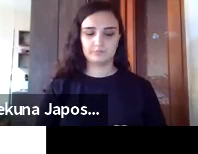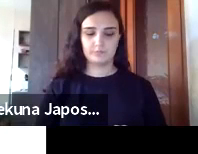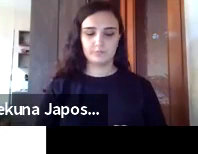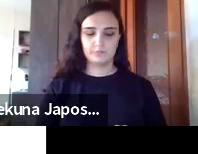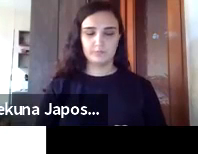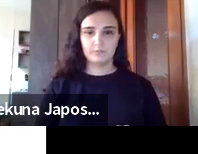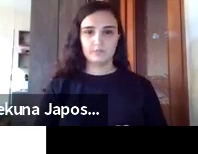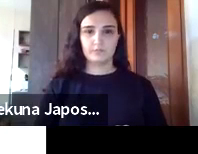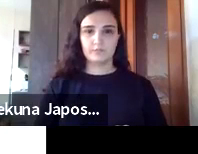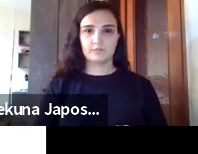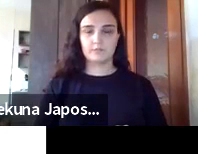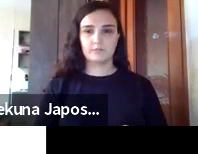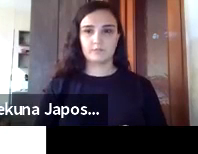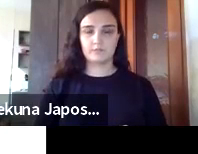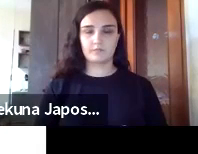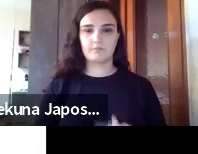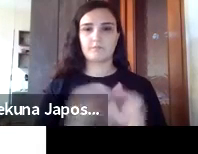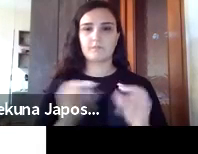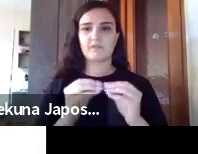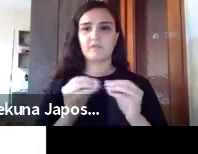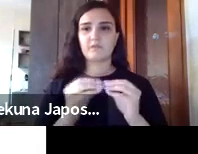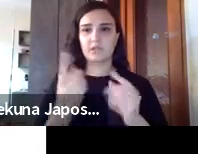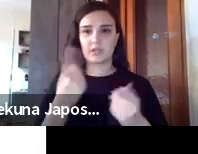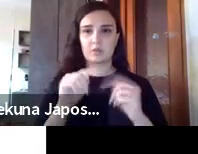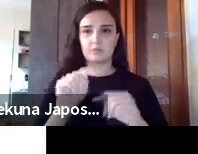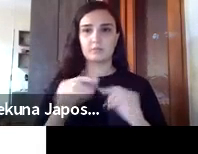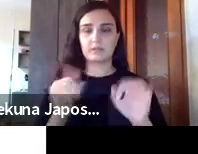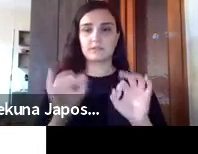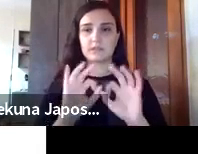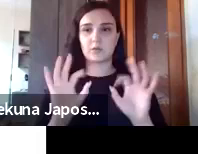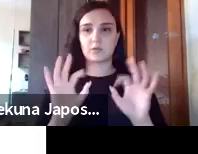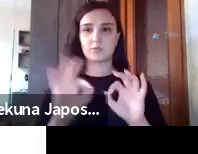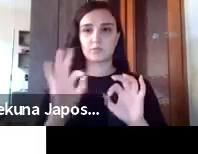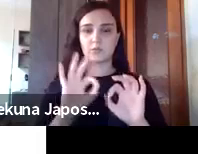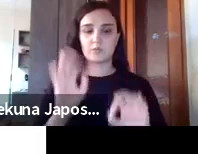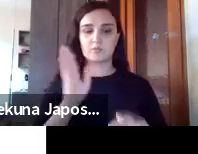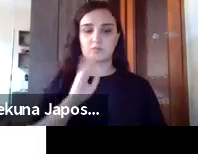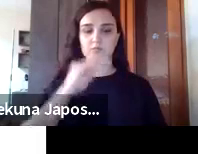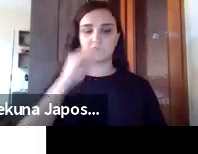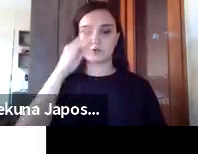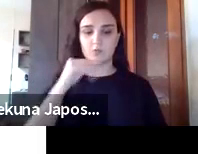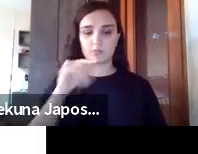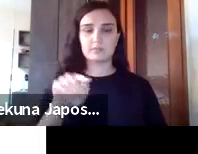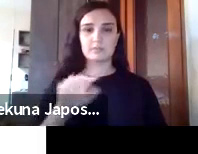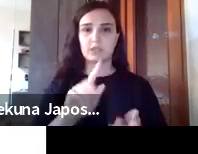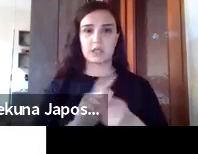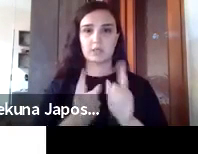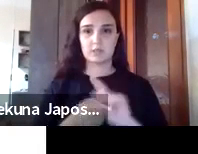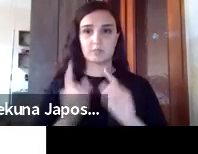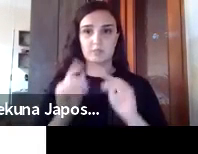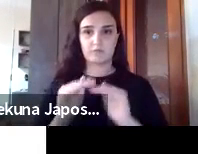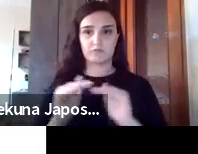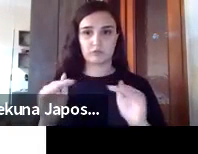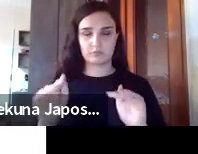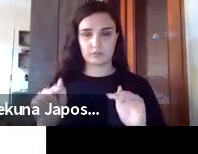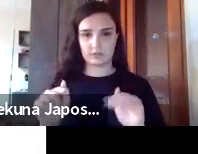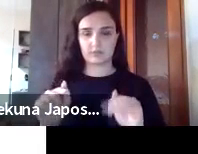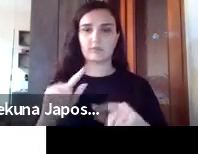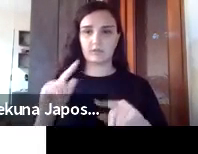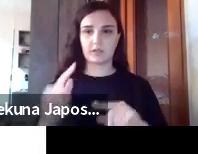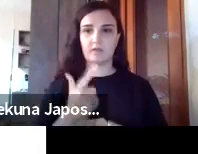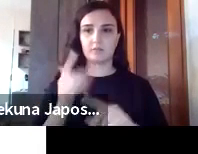ისევ და ისევ დაუბრუნდები, დღეს ვსაუბრობთ მშობლებზე და არა ბავშვებზე, ამიტომ კვლავ